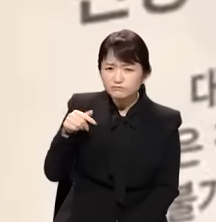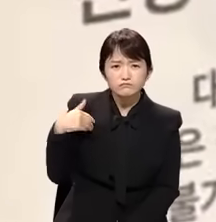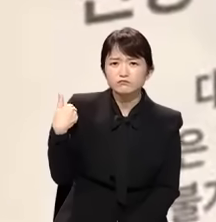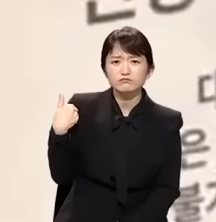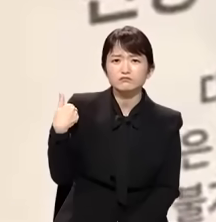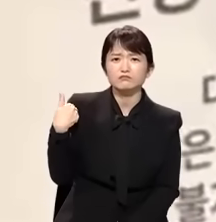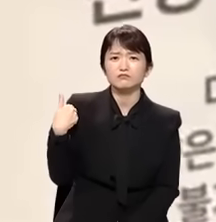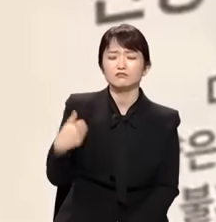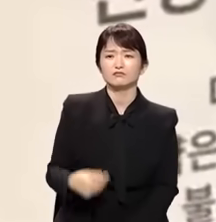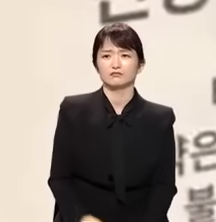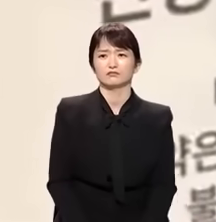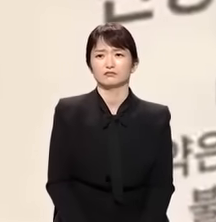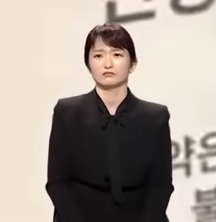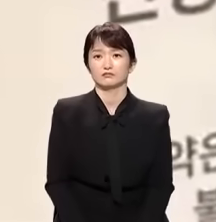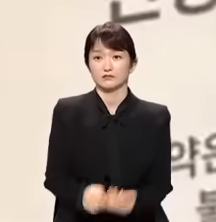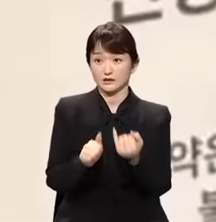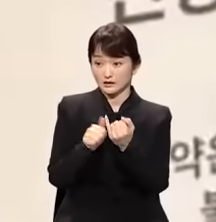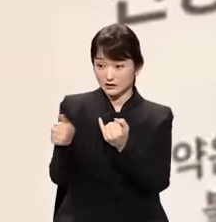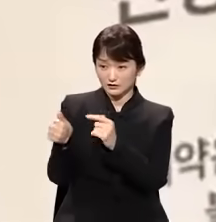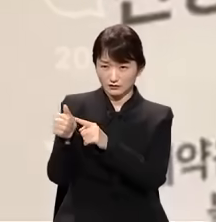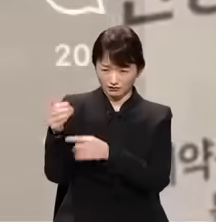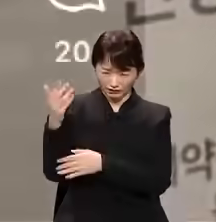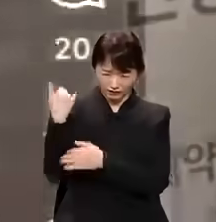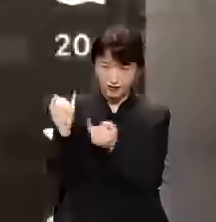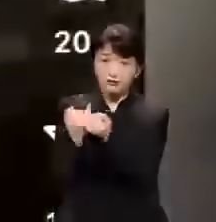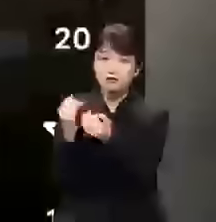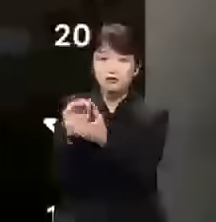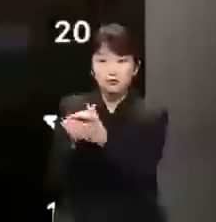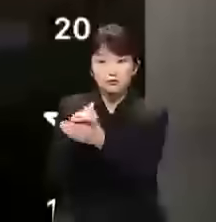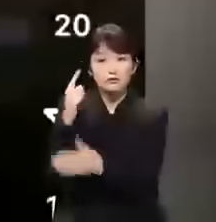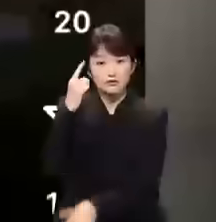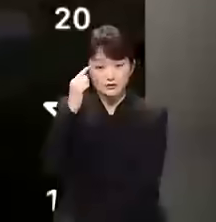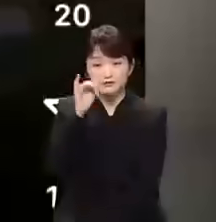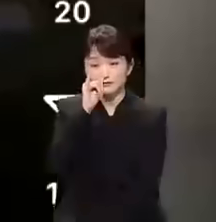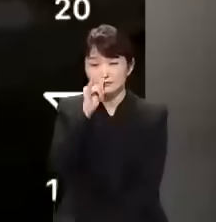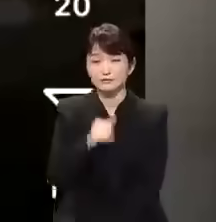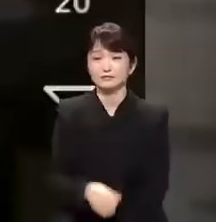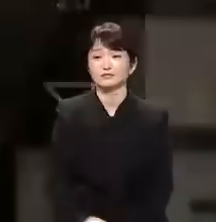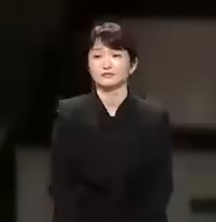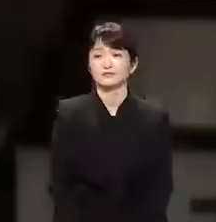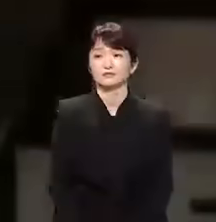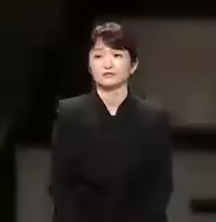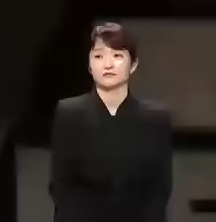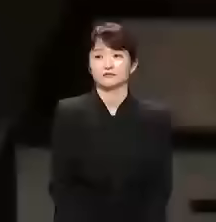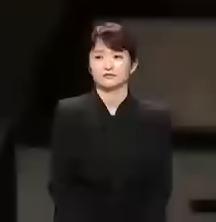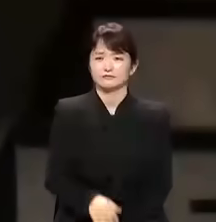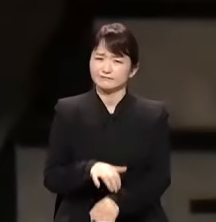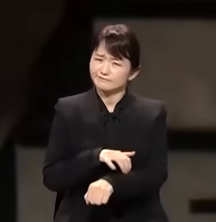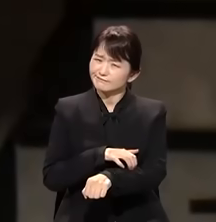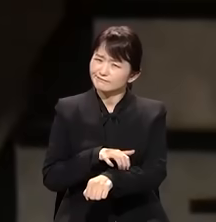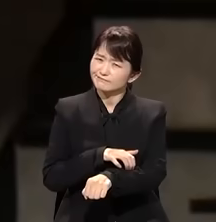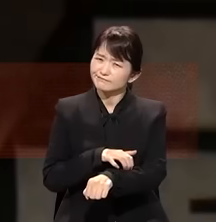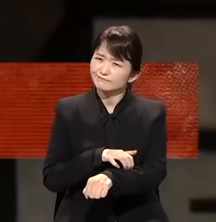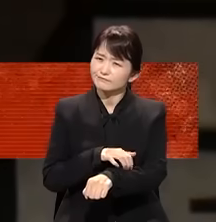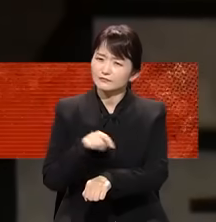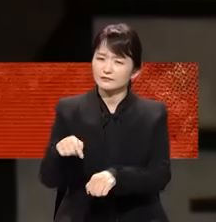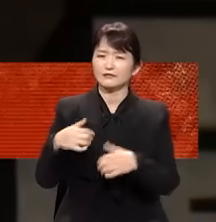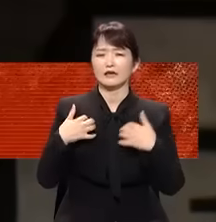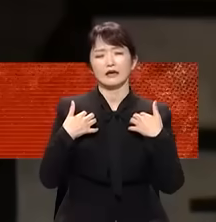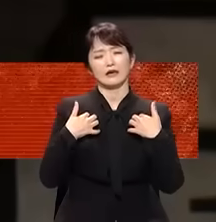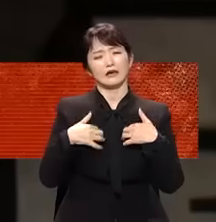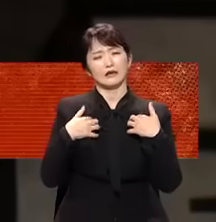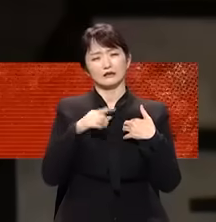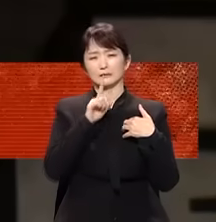진짜 와이 여기 신랑에 진짜 옛날 여자 친구였나 막 이런 생각도 할 수 있고 어쨌든 굉장히 좀 불편해 했는데 이걸 재미라고